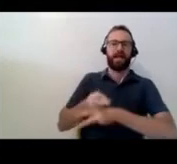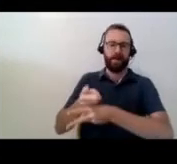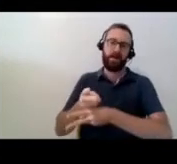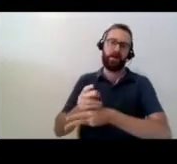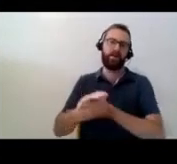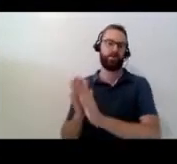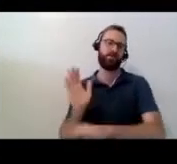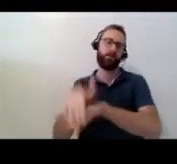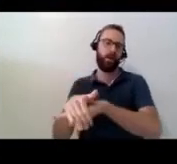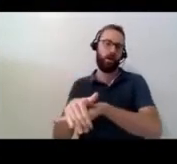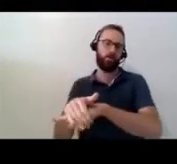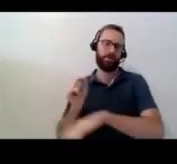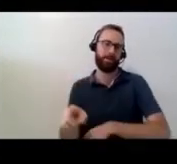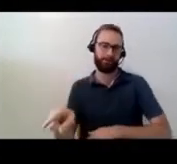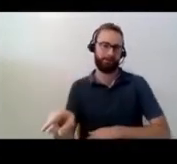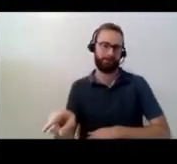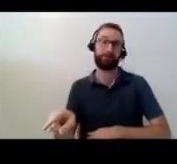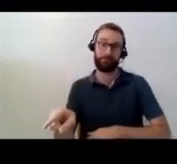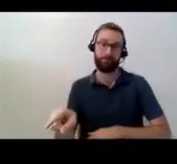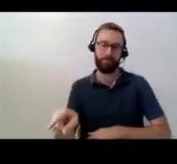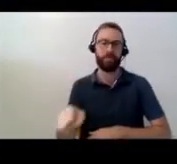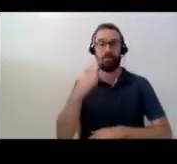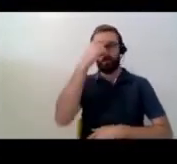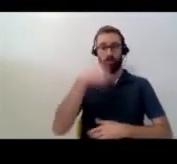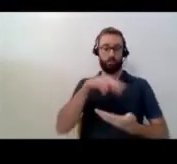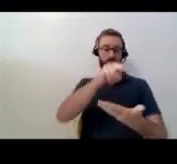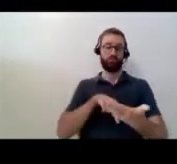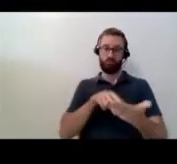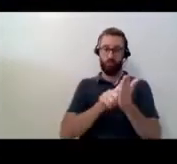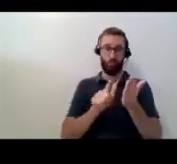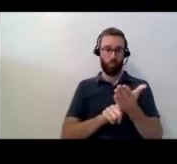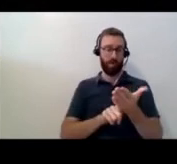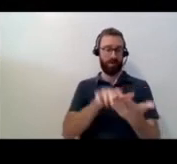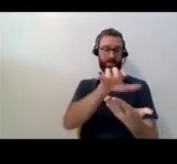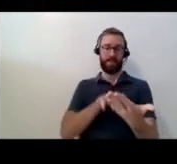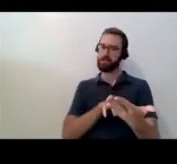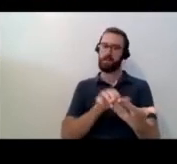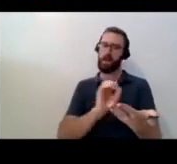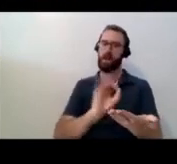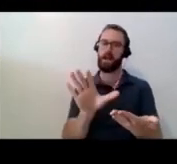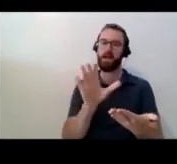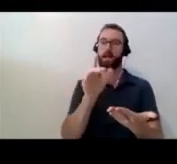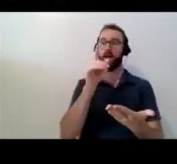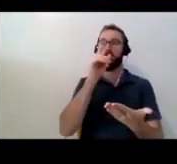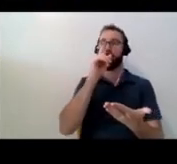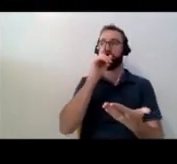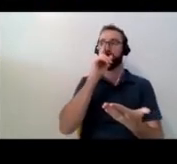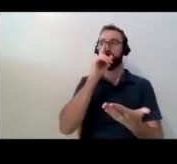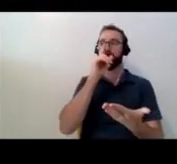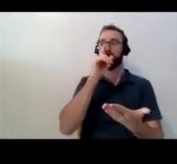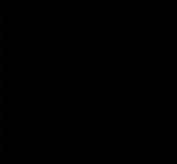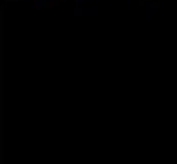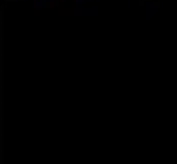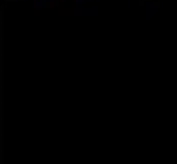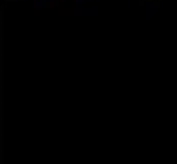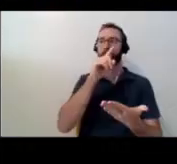il me semble clair que le texte de la loi dit clairement qu'on ne peut pas mettre un animal,